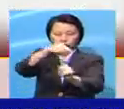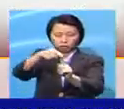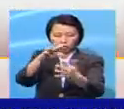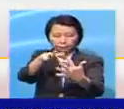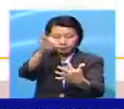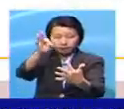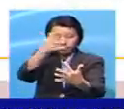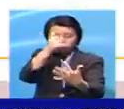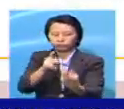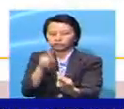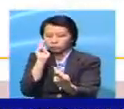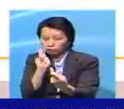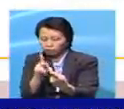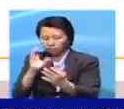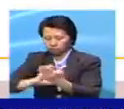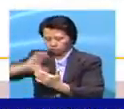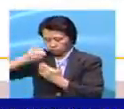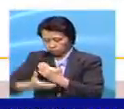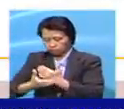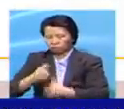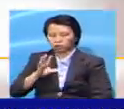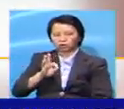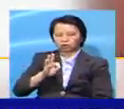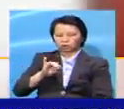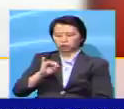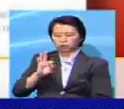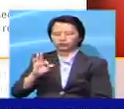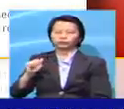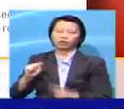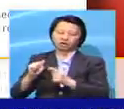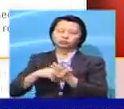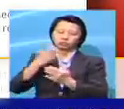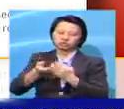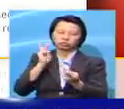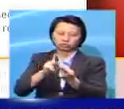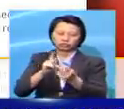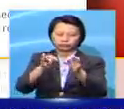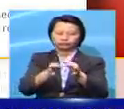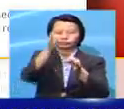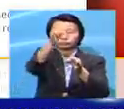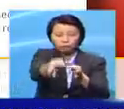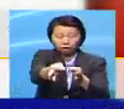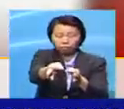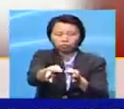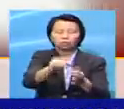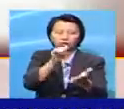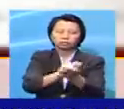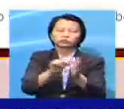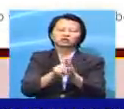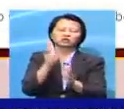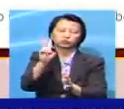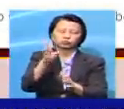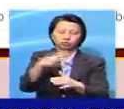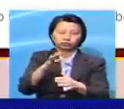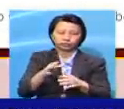dipilih berdasarkan kesesuaian kalender Persekutuan Bola Sepak Antarabangsa FIFA. Penangguhan tersebut merupakan yang kedua